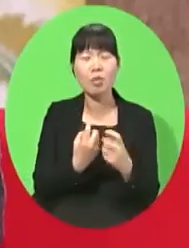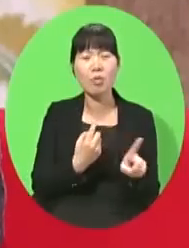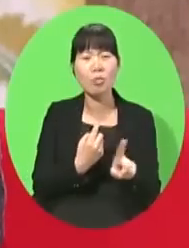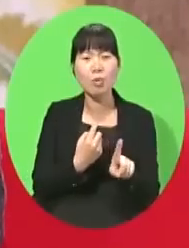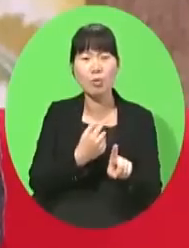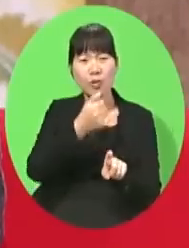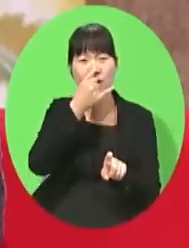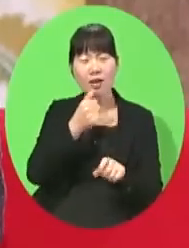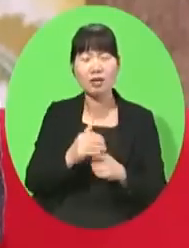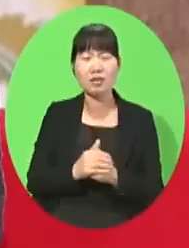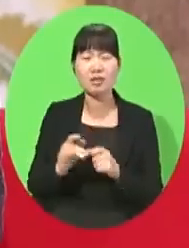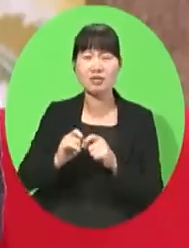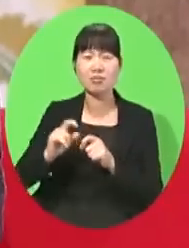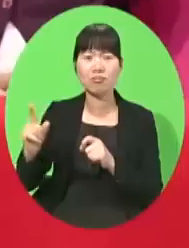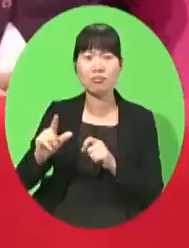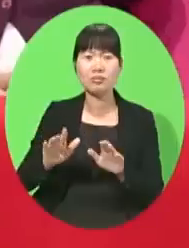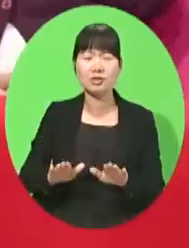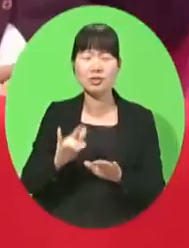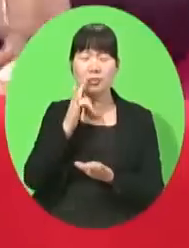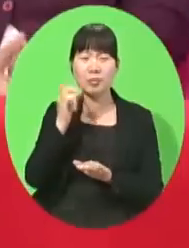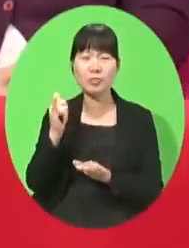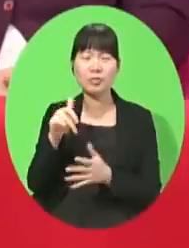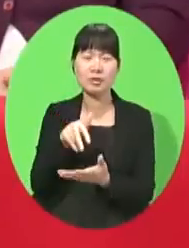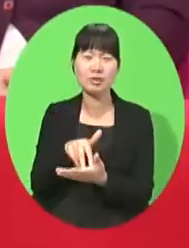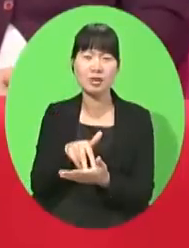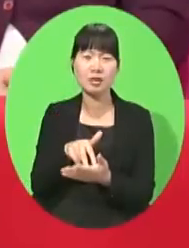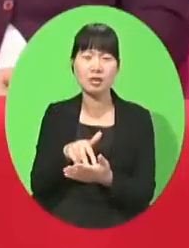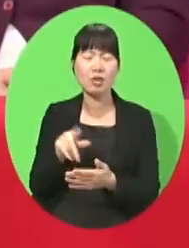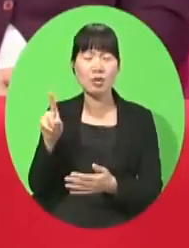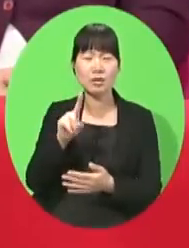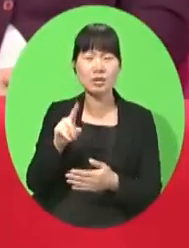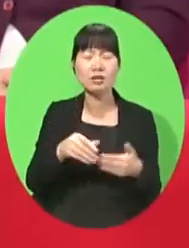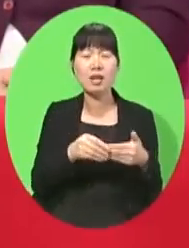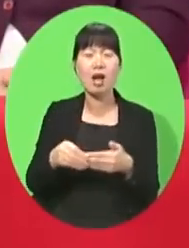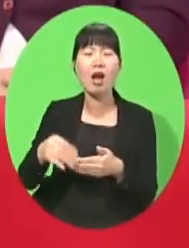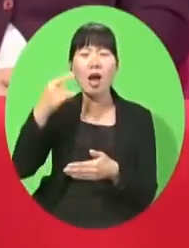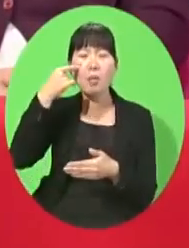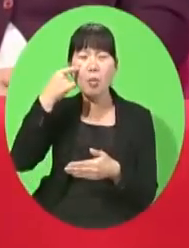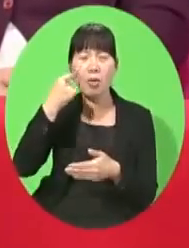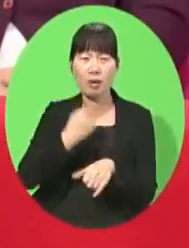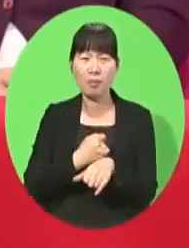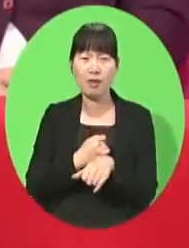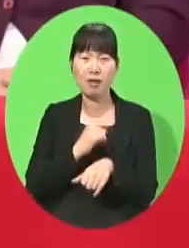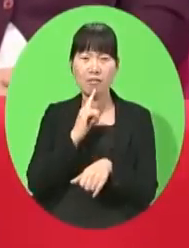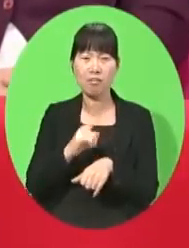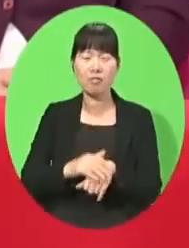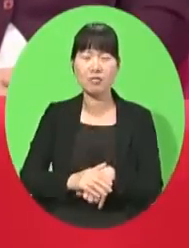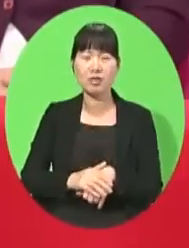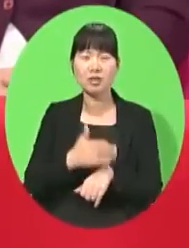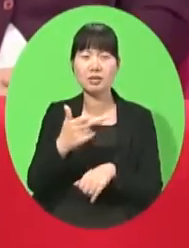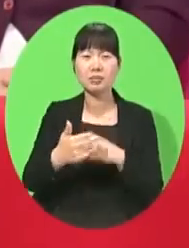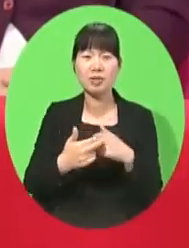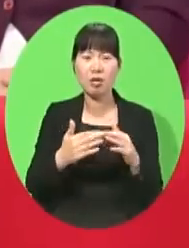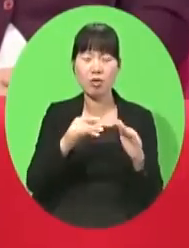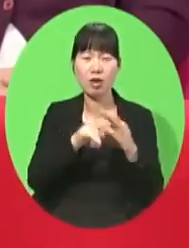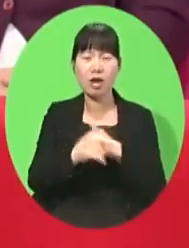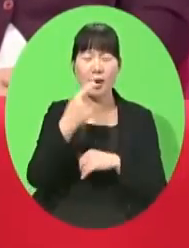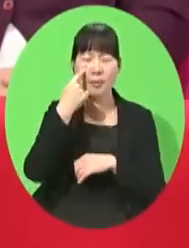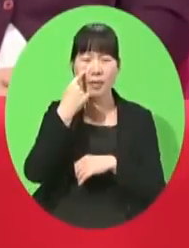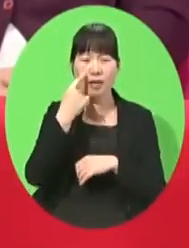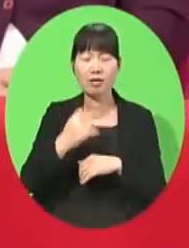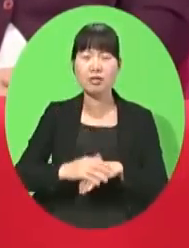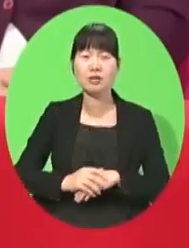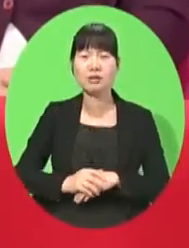주로 있나요? 되게 이제 부모님들은 어디 한번 데려가 봐라 이런 말씀 많이 하시고요. 큰 병원 가봐라 이런 말씀도